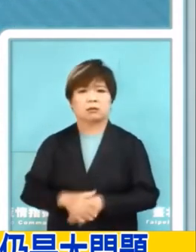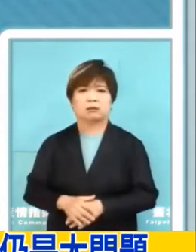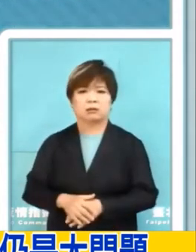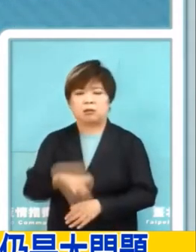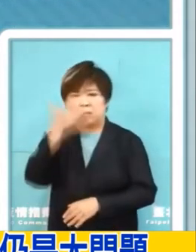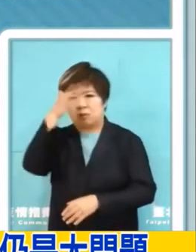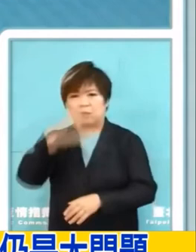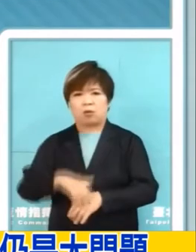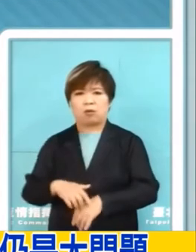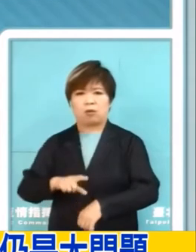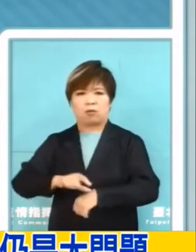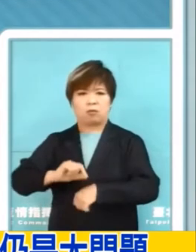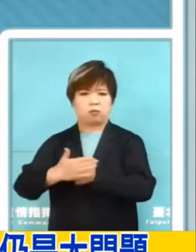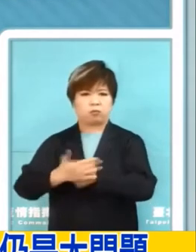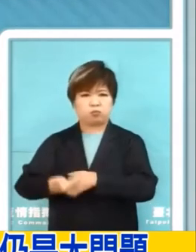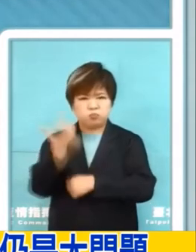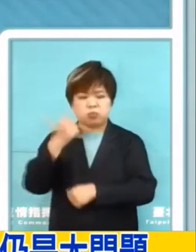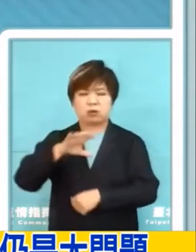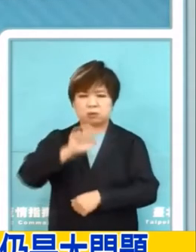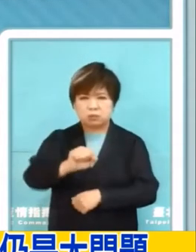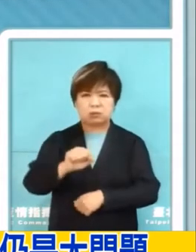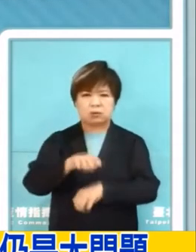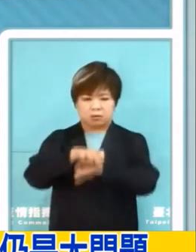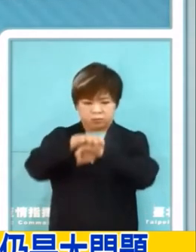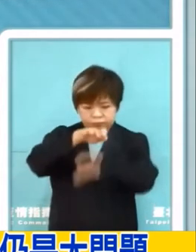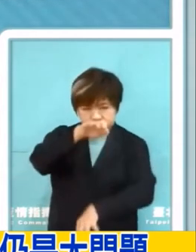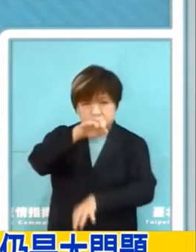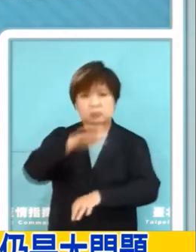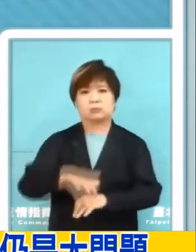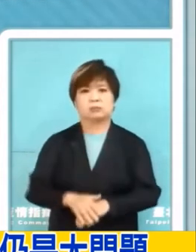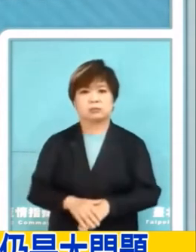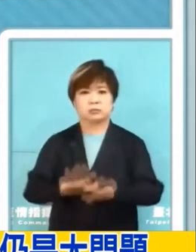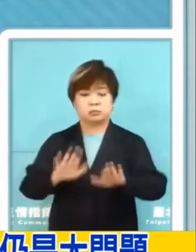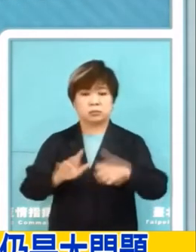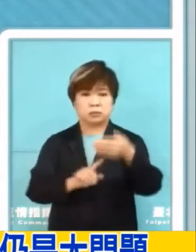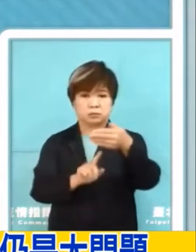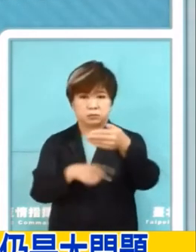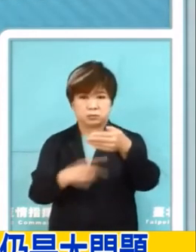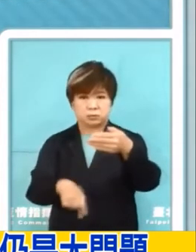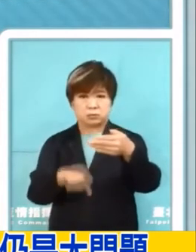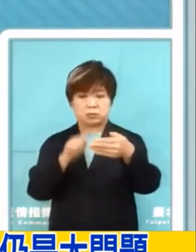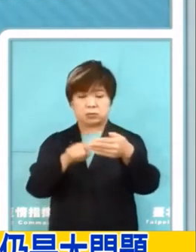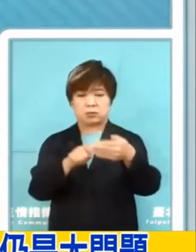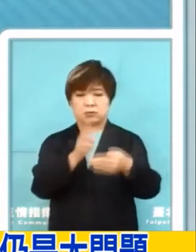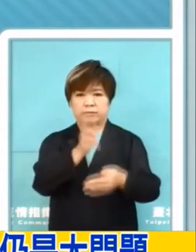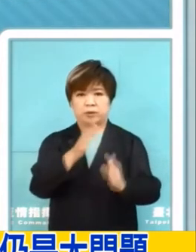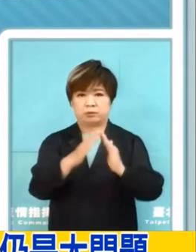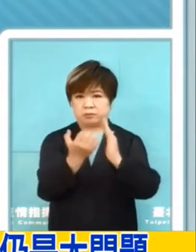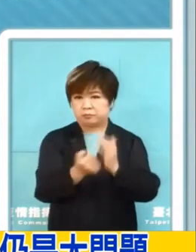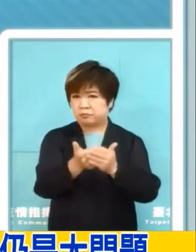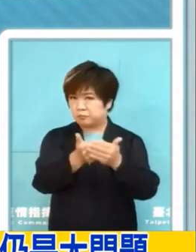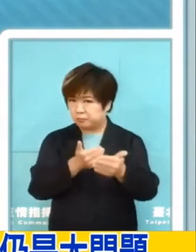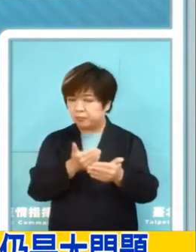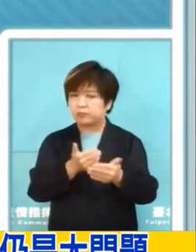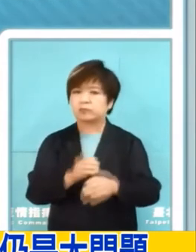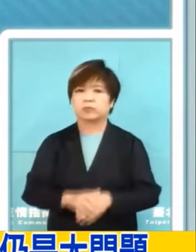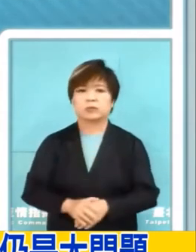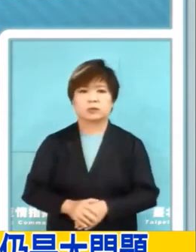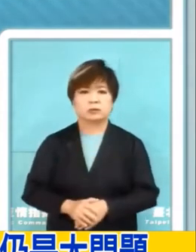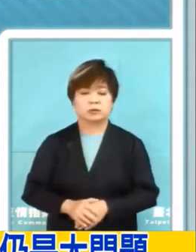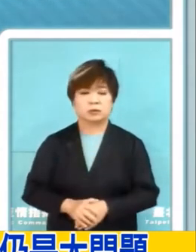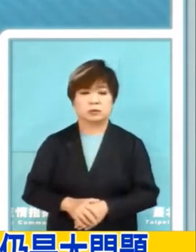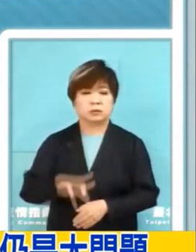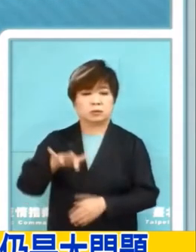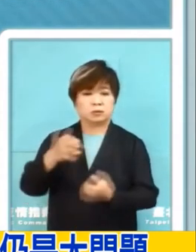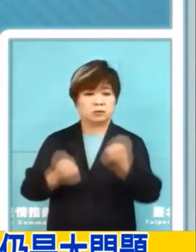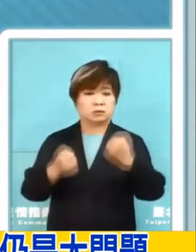快先把它框列起来。那么目前有九个是进行居家隔离，不过因为这个技师的小